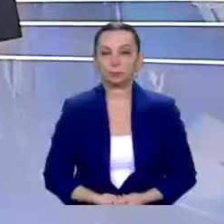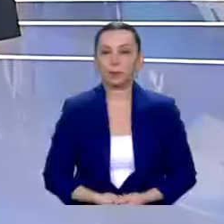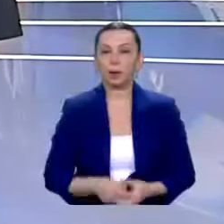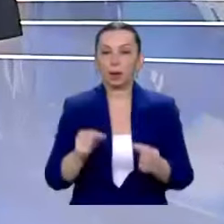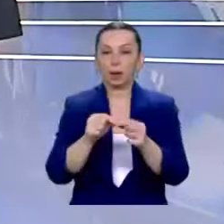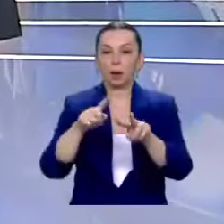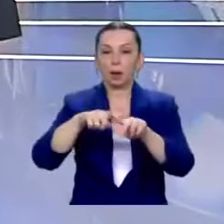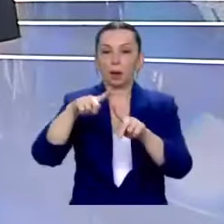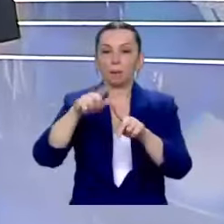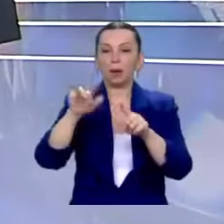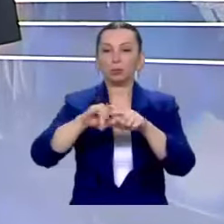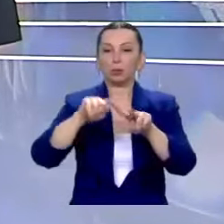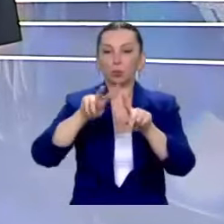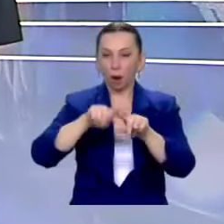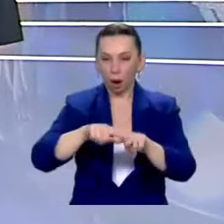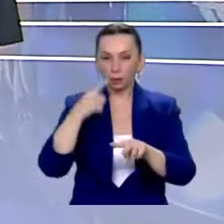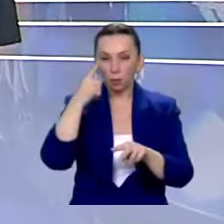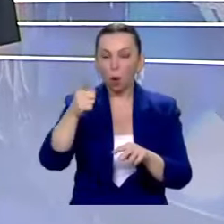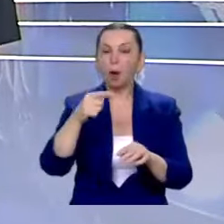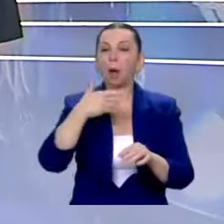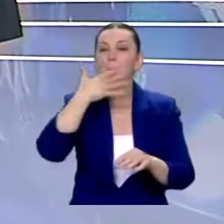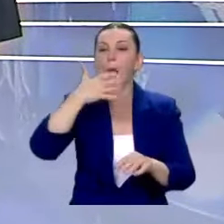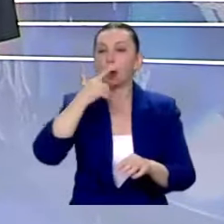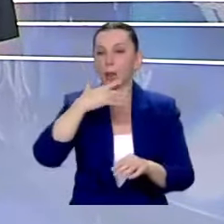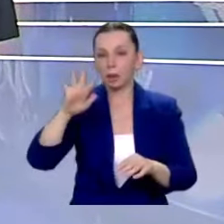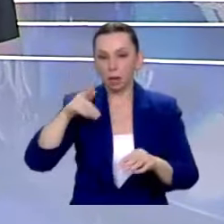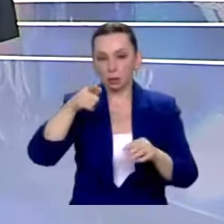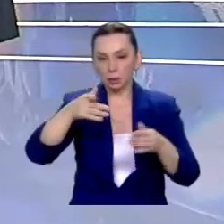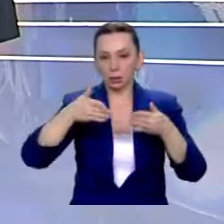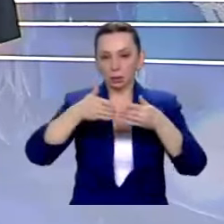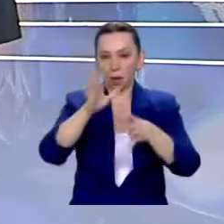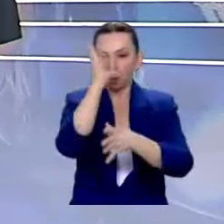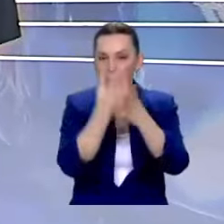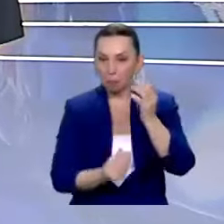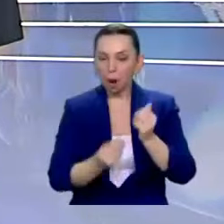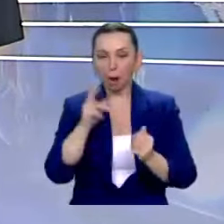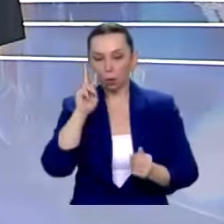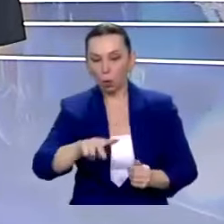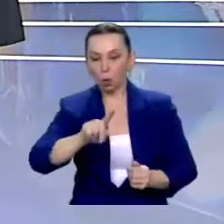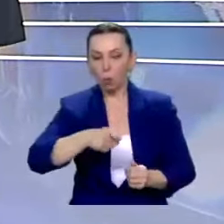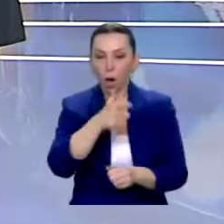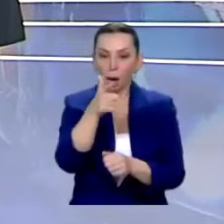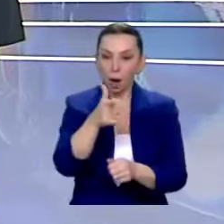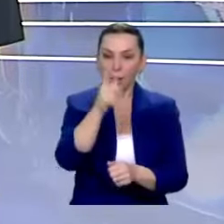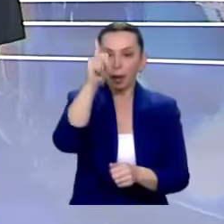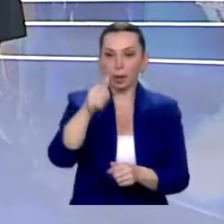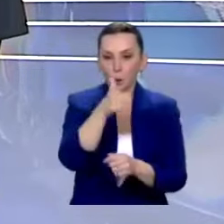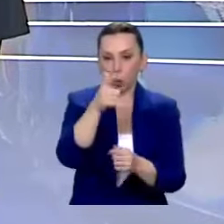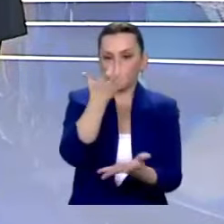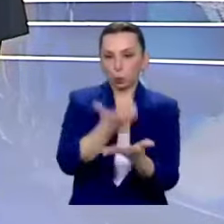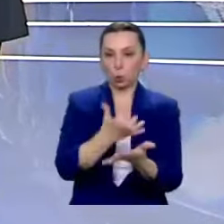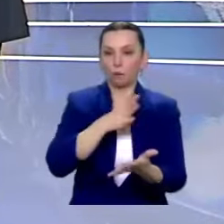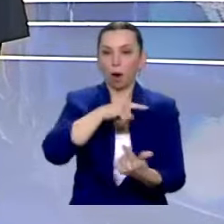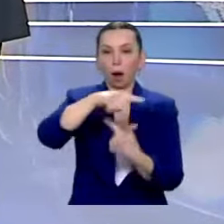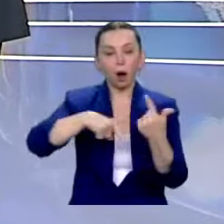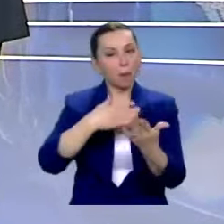Batuhan A yük gemisi Marmara Denizi'nde fırtına nedeniyle batmıştı. Enkazın yeri tespit edildi ve kameralarla ilk görüntü de alındı.